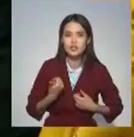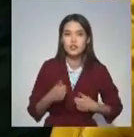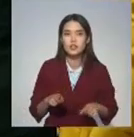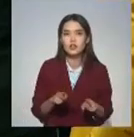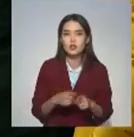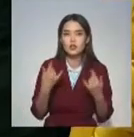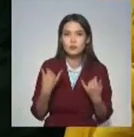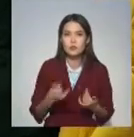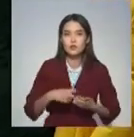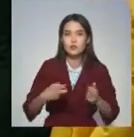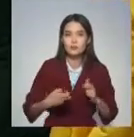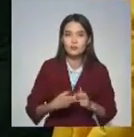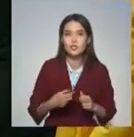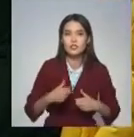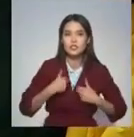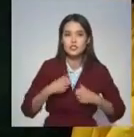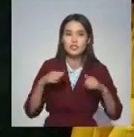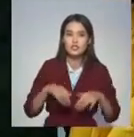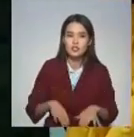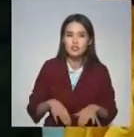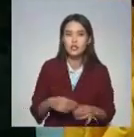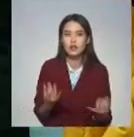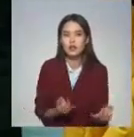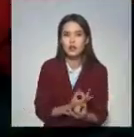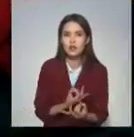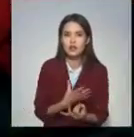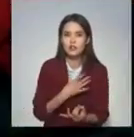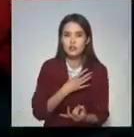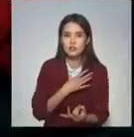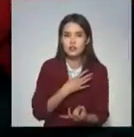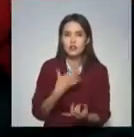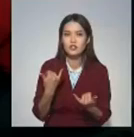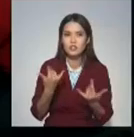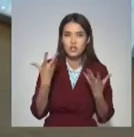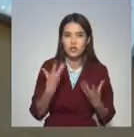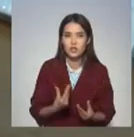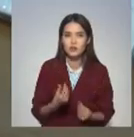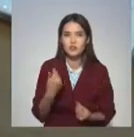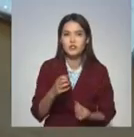бүгін осы жерде өзімнің сұрағыма жауаптарды аламын деген үміттемін. Рабиға